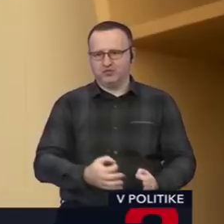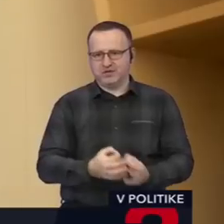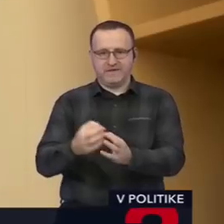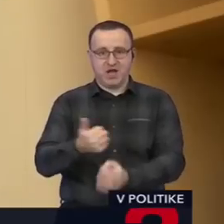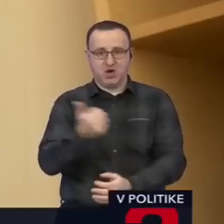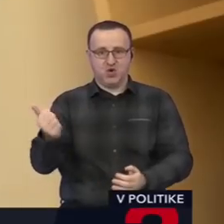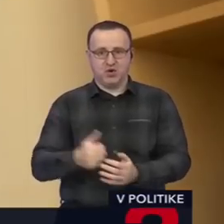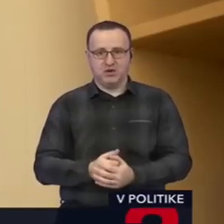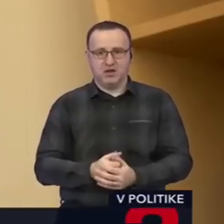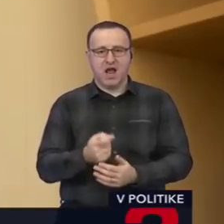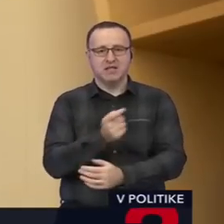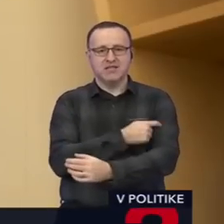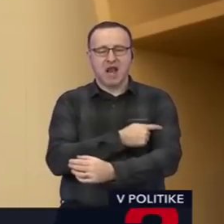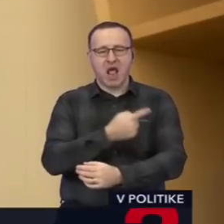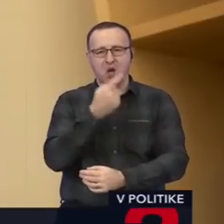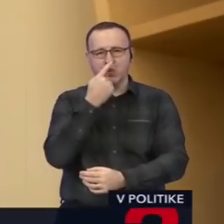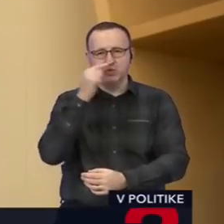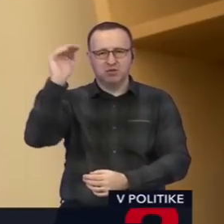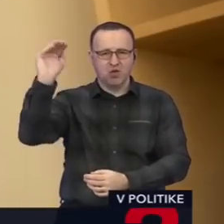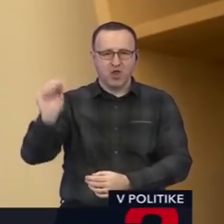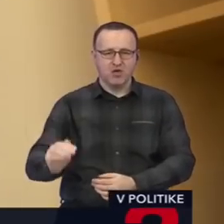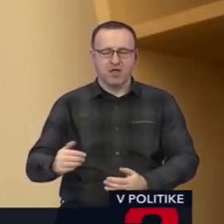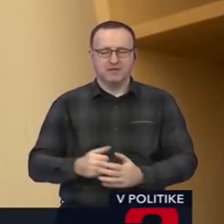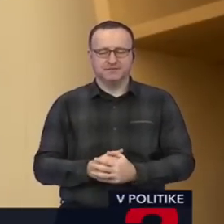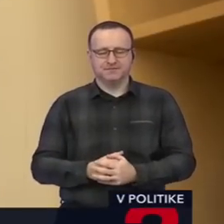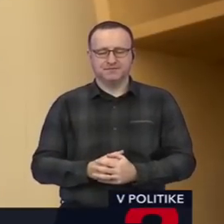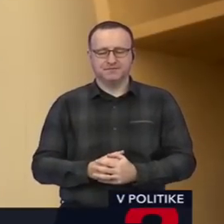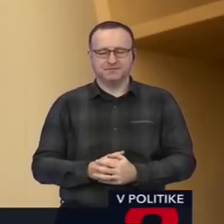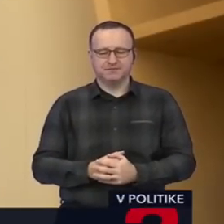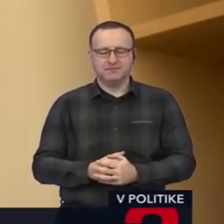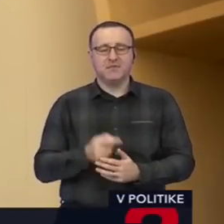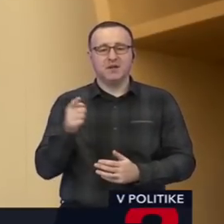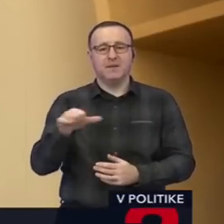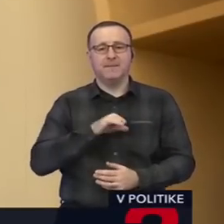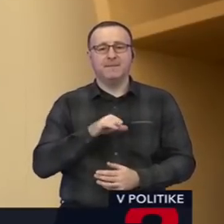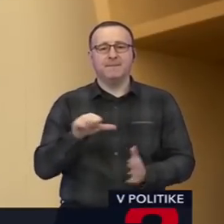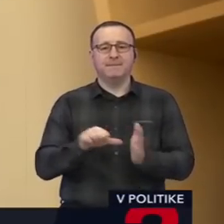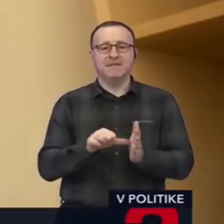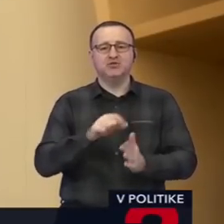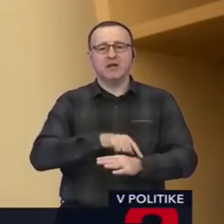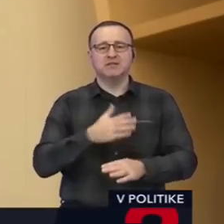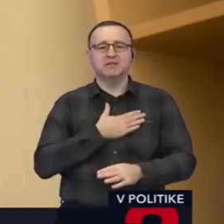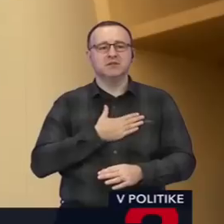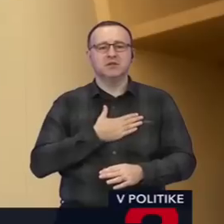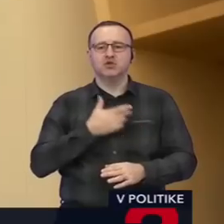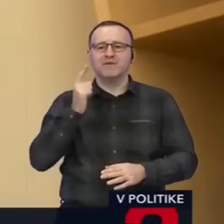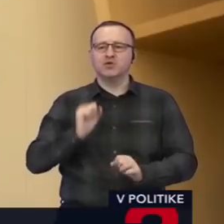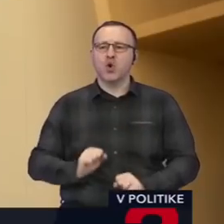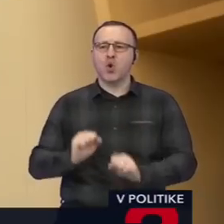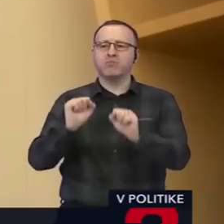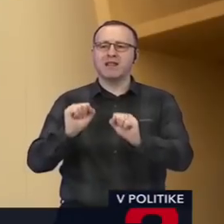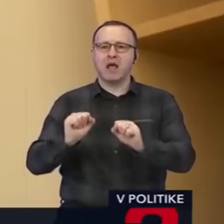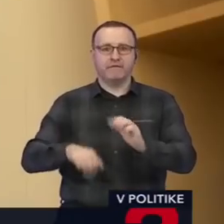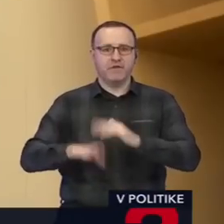im tam tie sily strašným spôsobom krvácajú. To je aj tým, že my sme medzičasom našu obranu reálne posilnili. Ja som z okolností presne